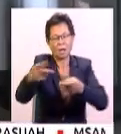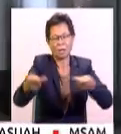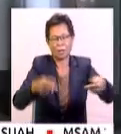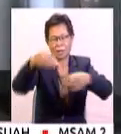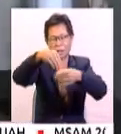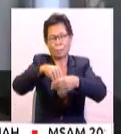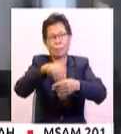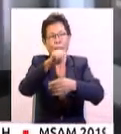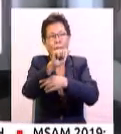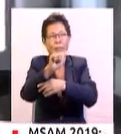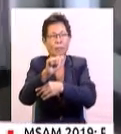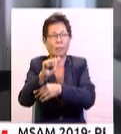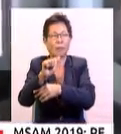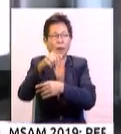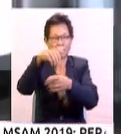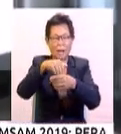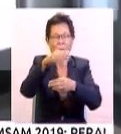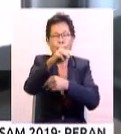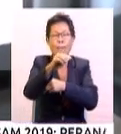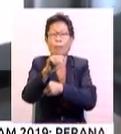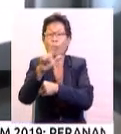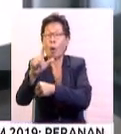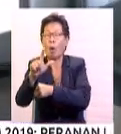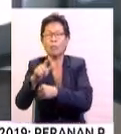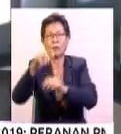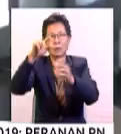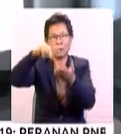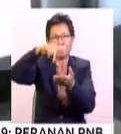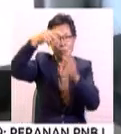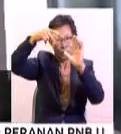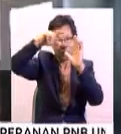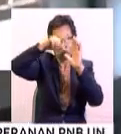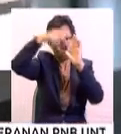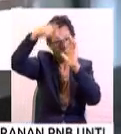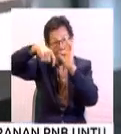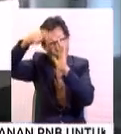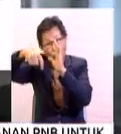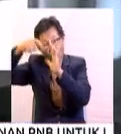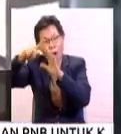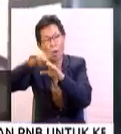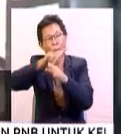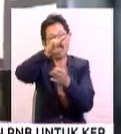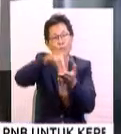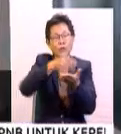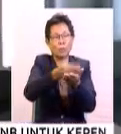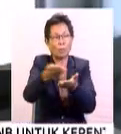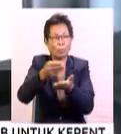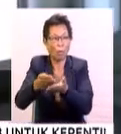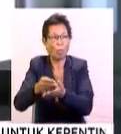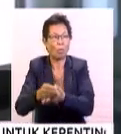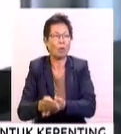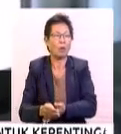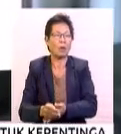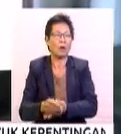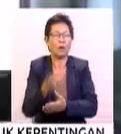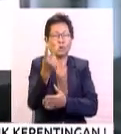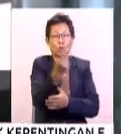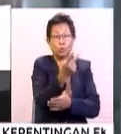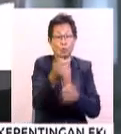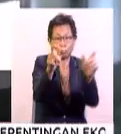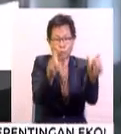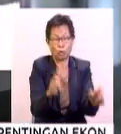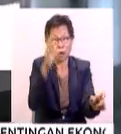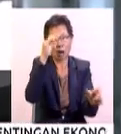dalam Al-Qassar Mall. Kejadian itu dirakam seorang pengawal keselamatan di pusat beli belah tersebut. Difahamkan dua lelaki itu